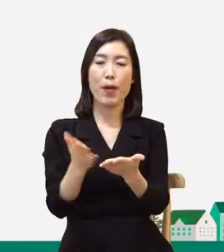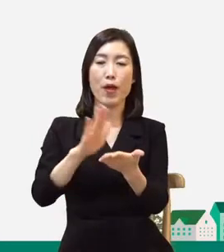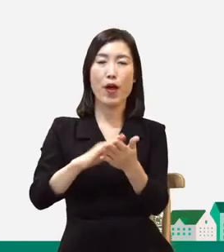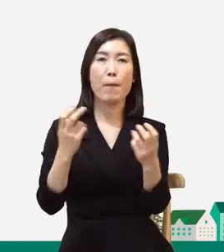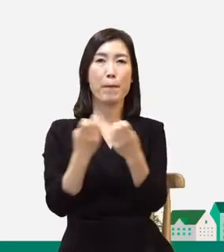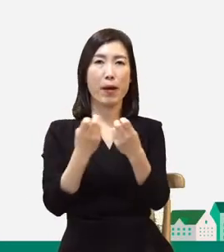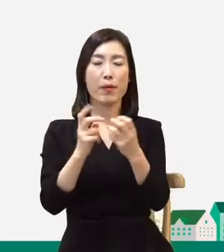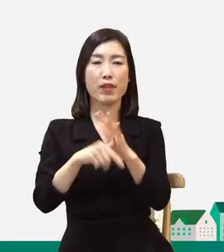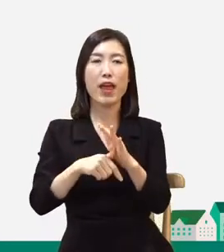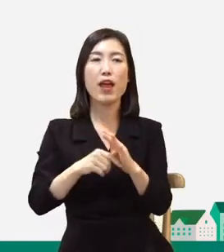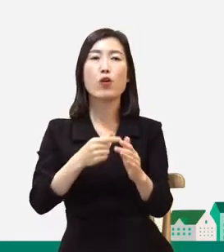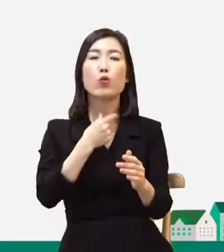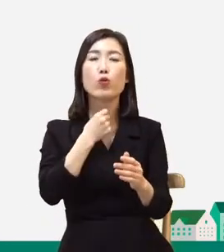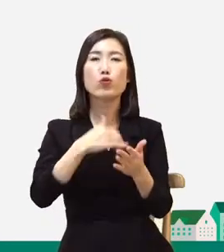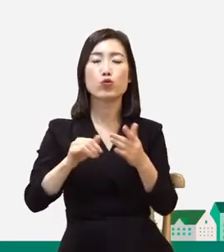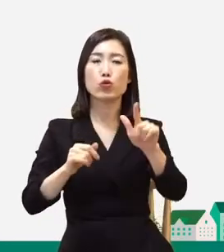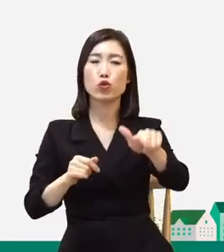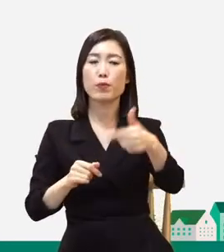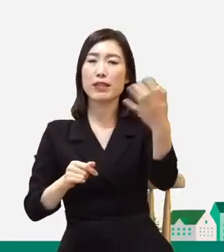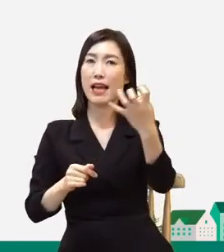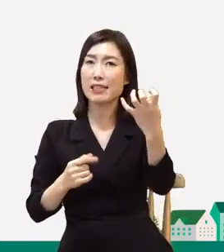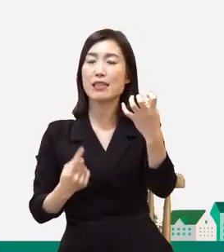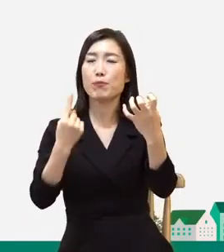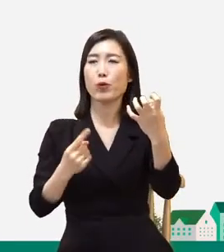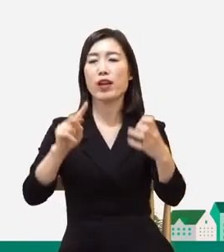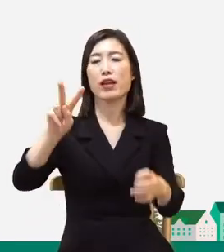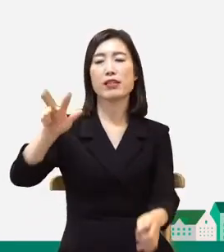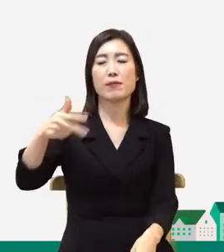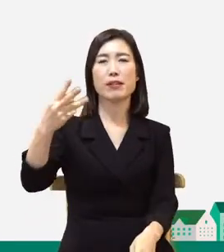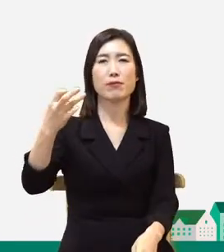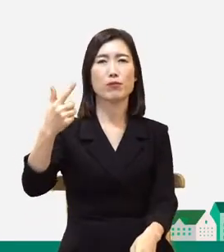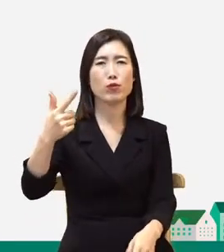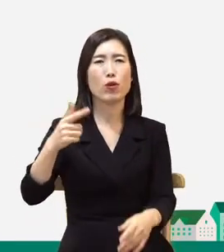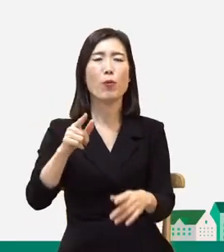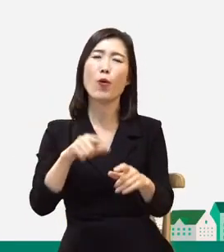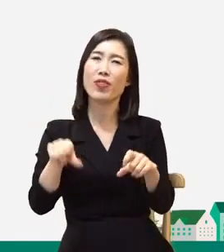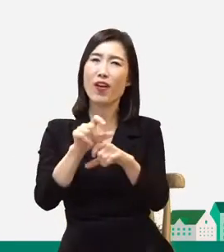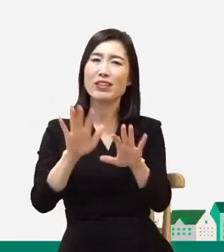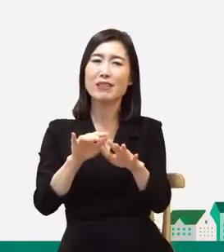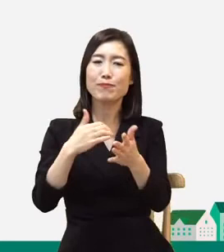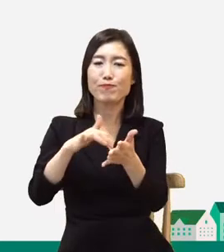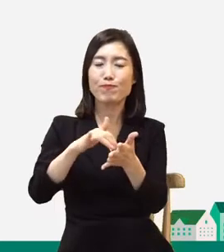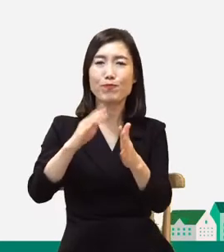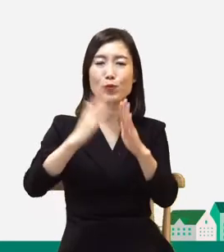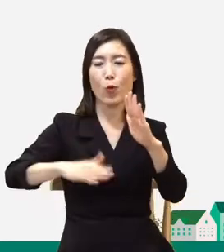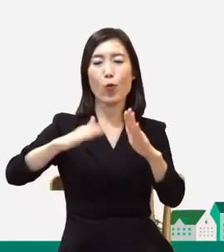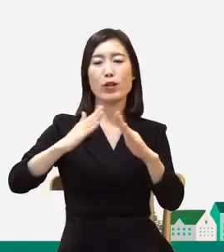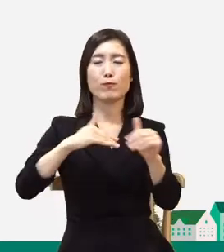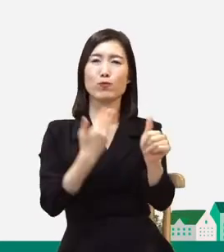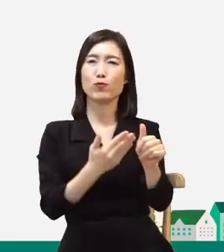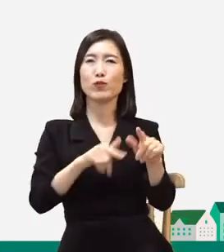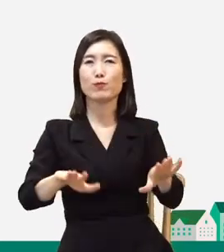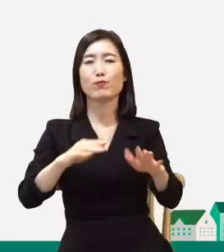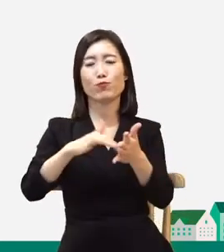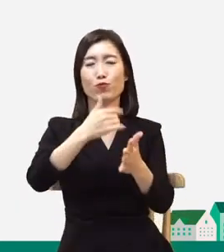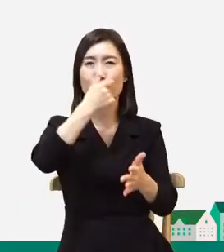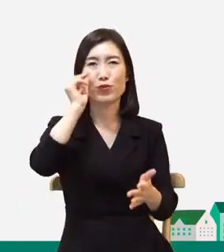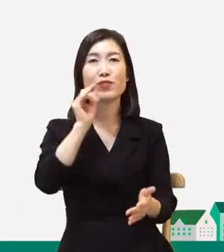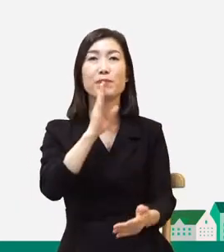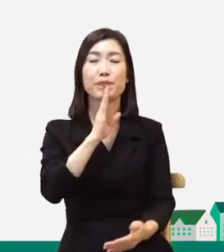수요 추계인 640호에서 736호에 비해서 턱없이 부족한 것이 현실인 것 같습니다. 그래서